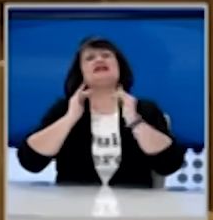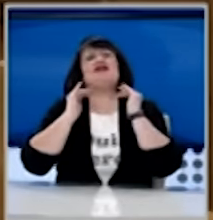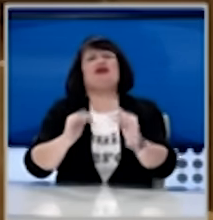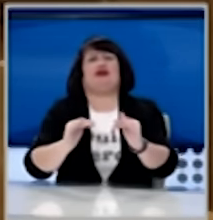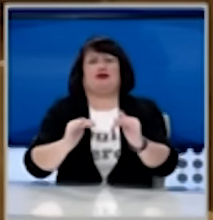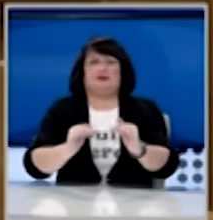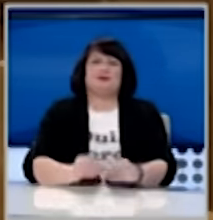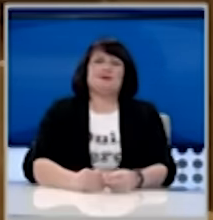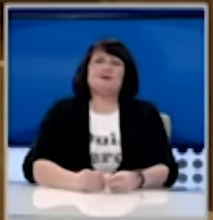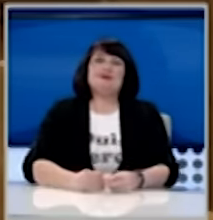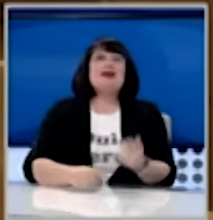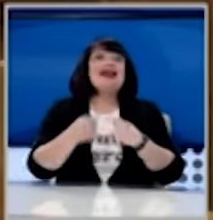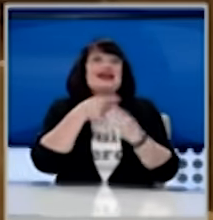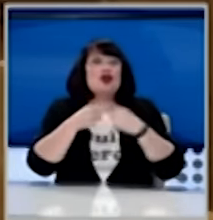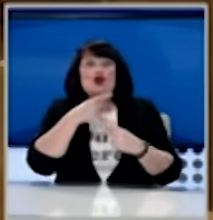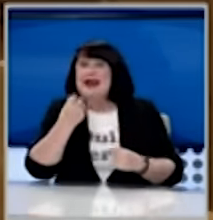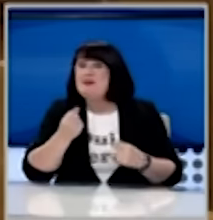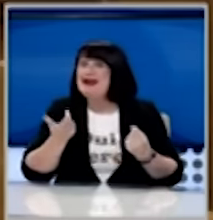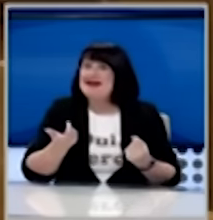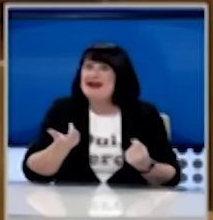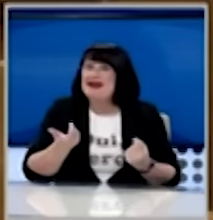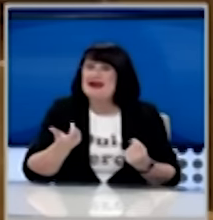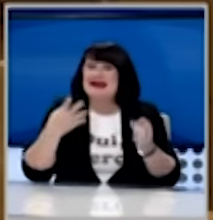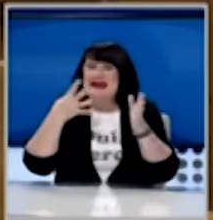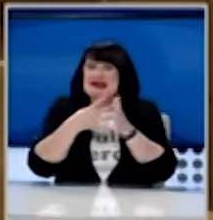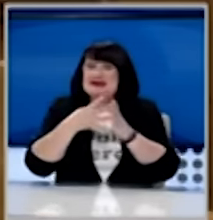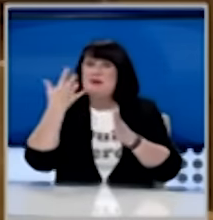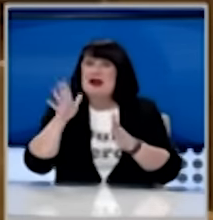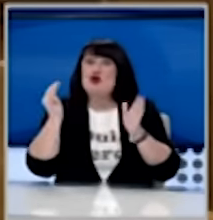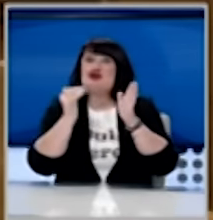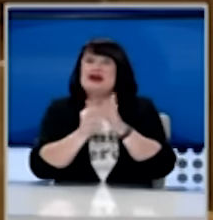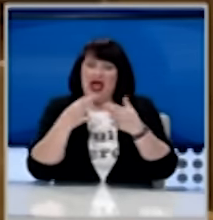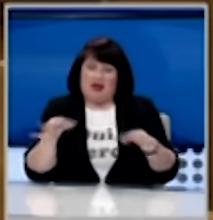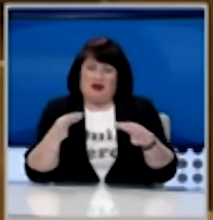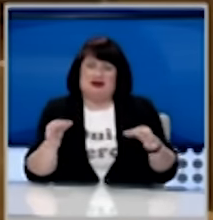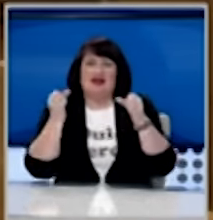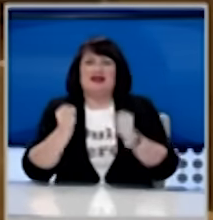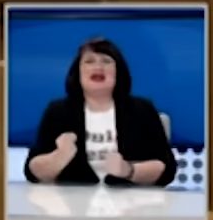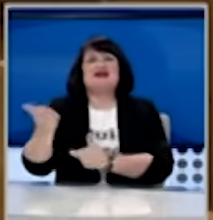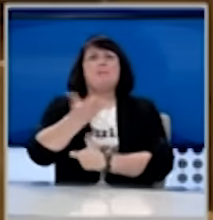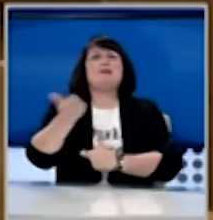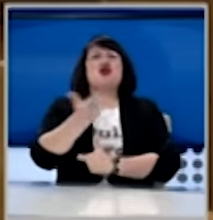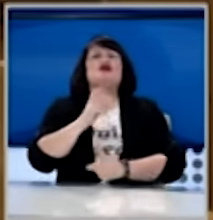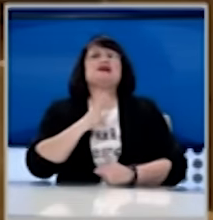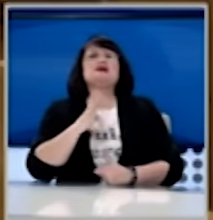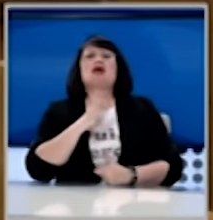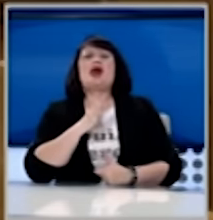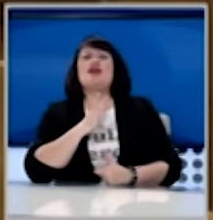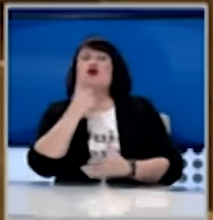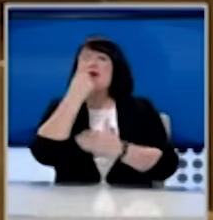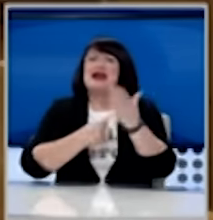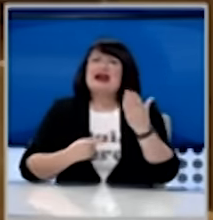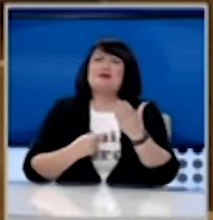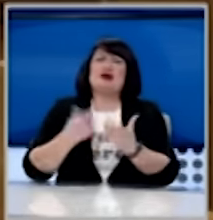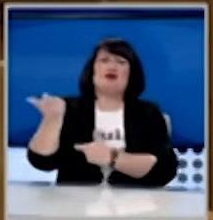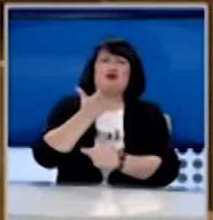διατήρησαν ποια δικαιολογία υπάρχει για τις 4.500 κενές θέσεις πυροσβεστών για την έλλειψη